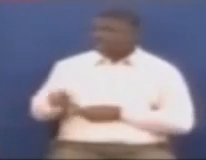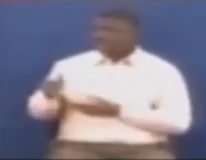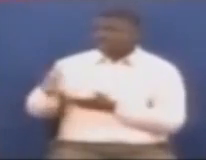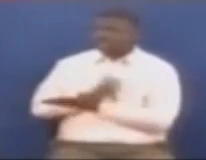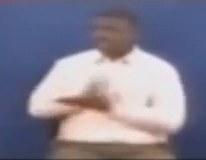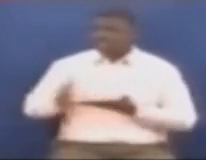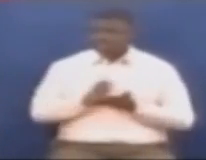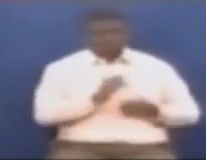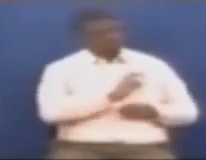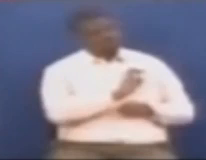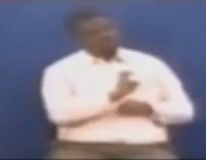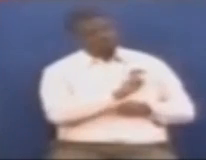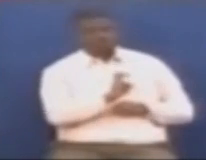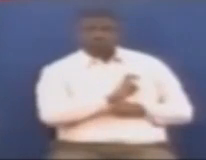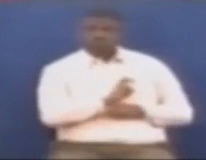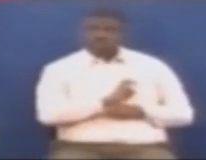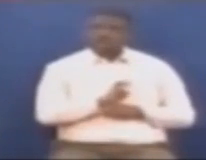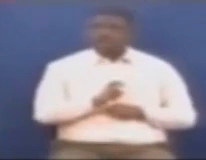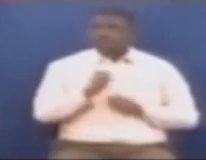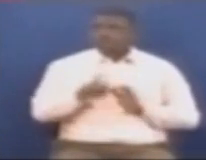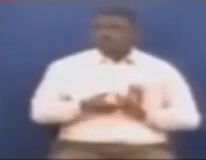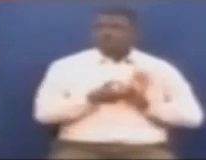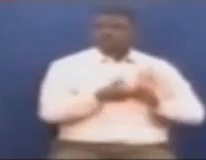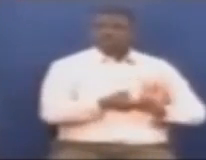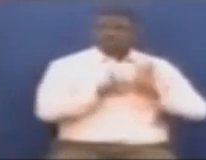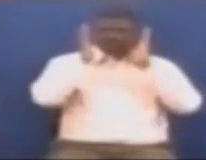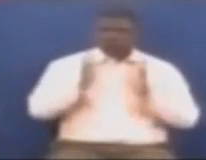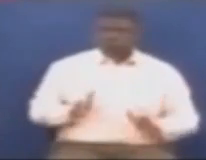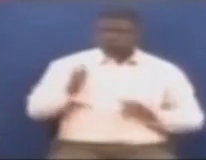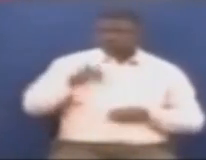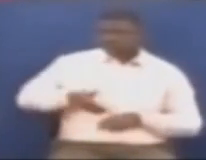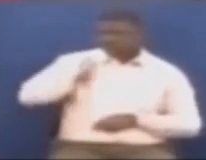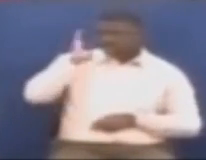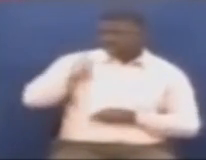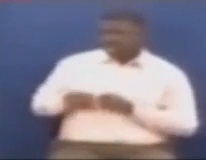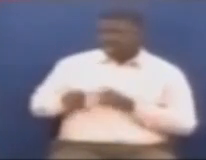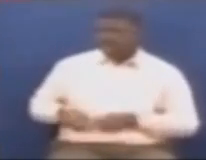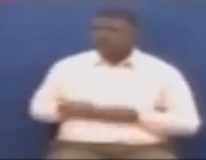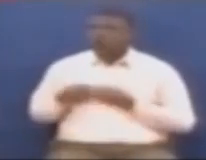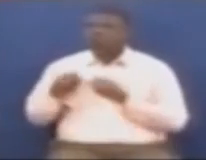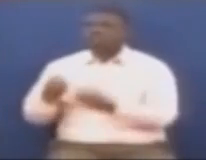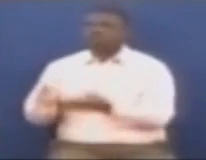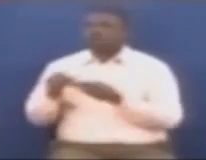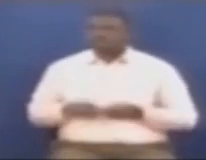zake zinazoendelea kutumia mawakili binafsi katika kuendesha kesi za umma?